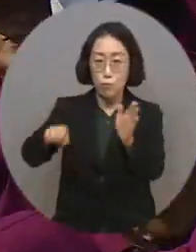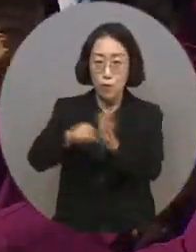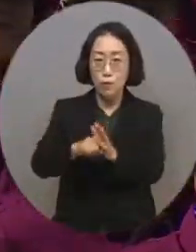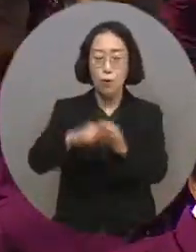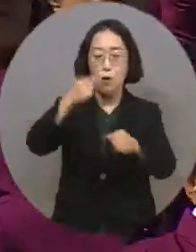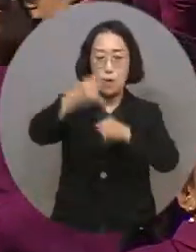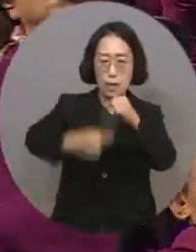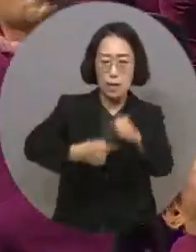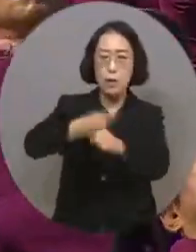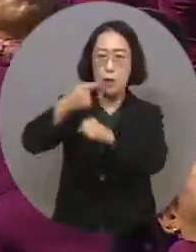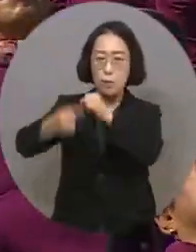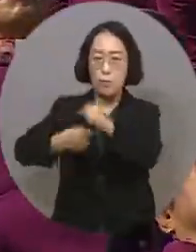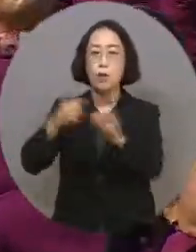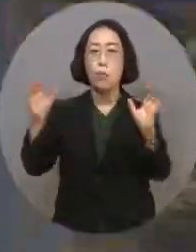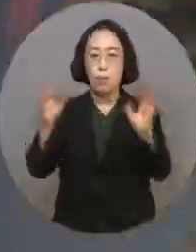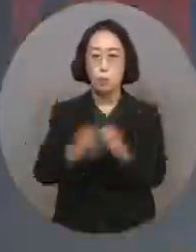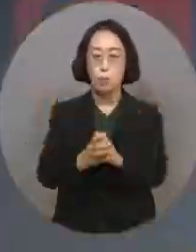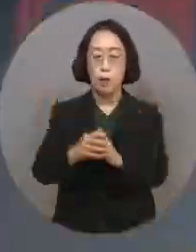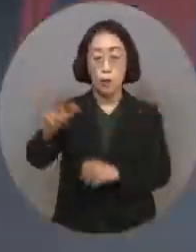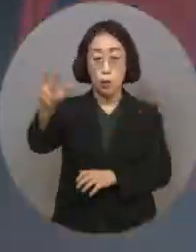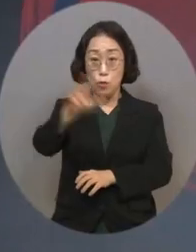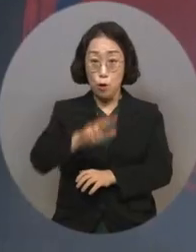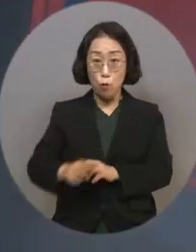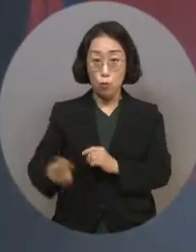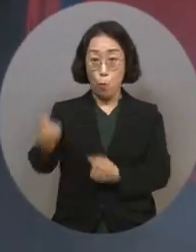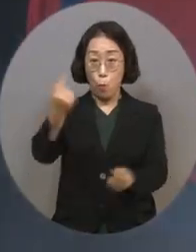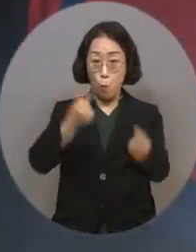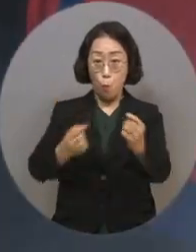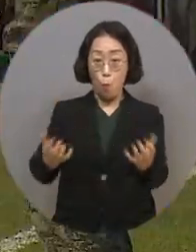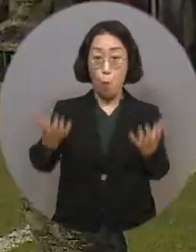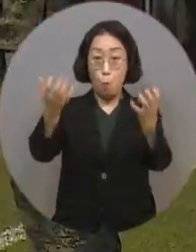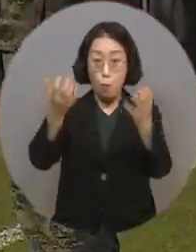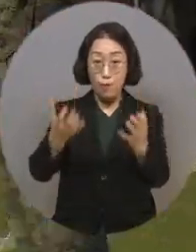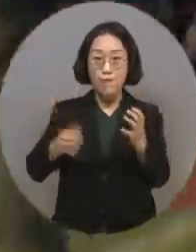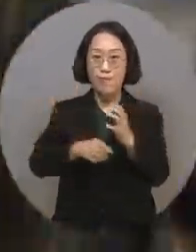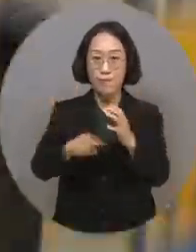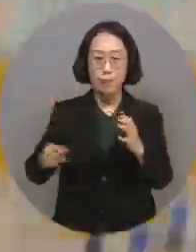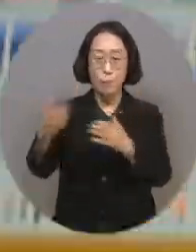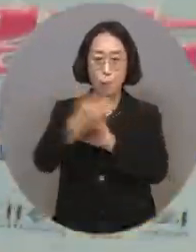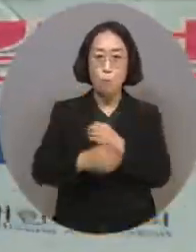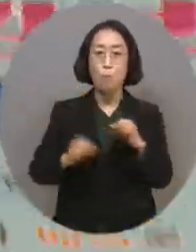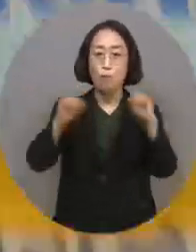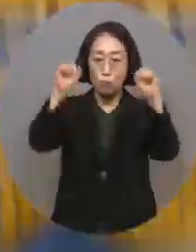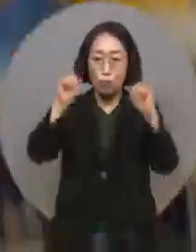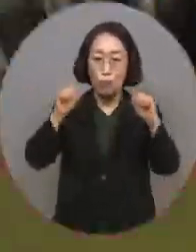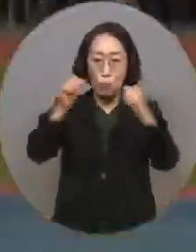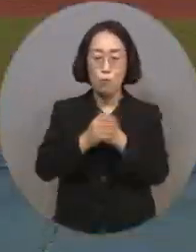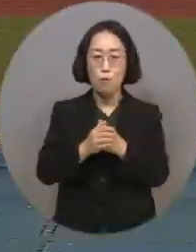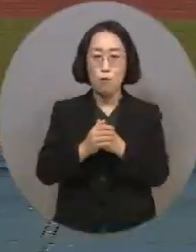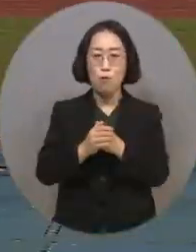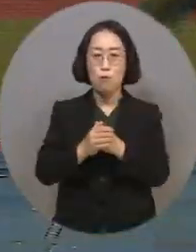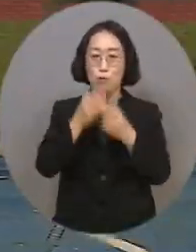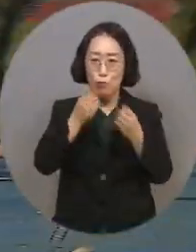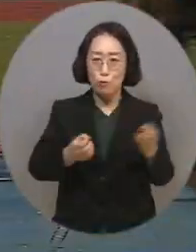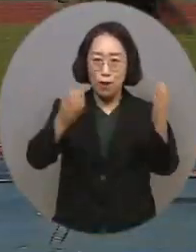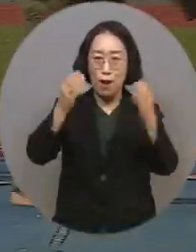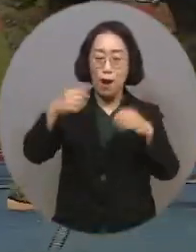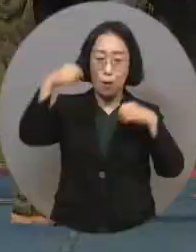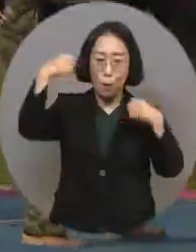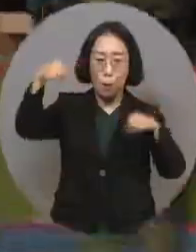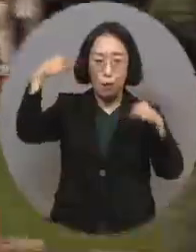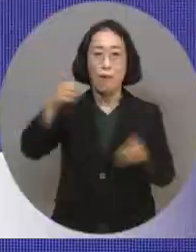있습니다. 전국에서 모인 노인들은 운동장에서 준비운동과 함께 이어지는 화려한 축하 공연을